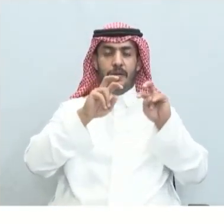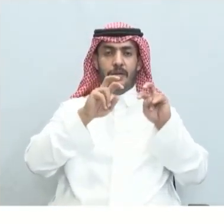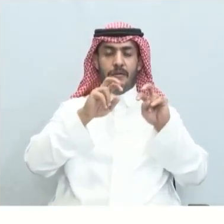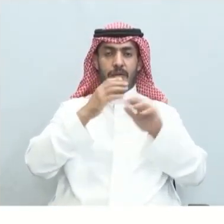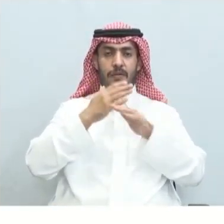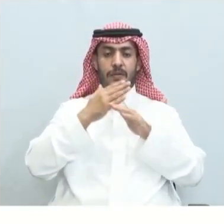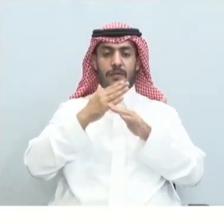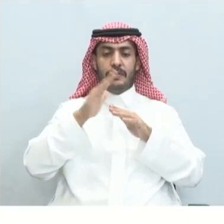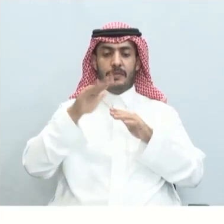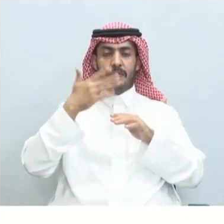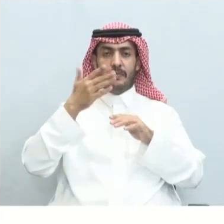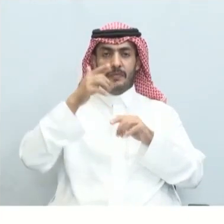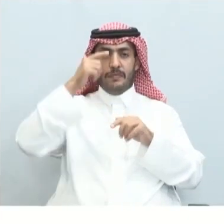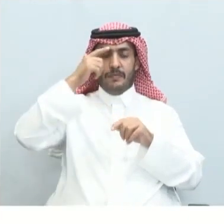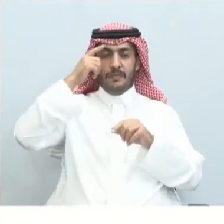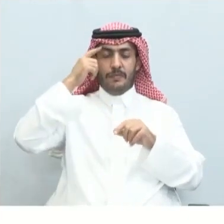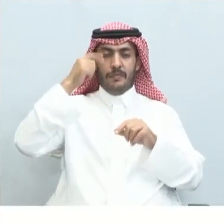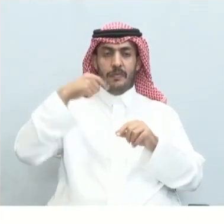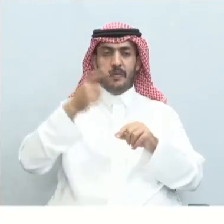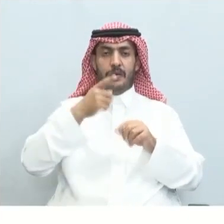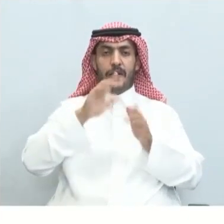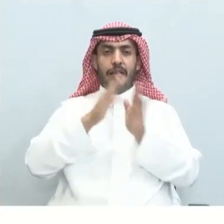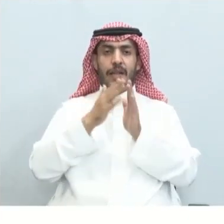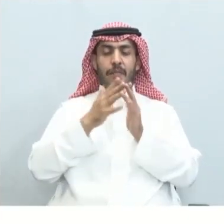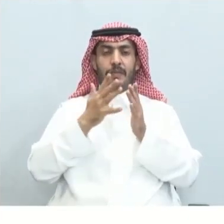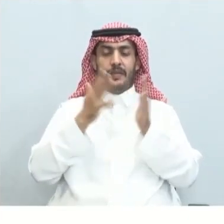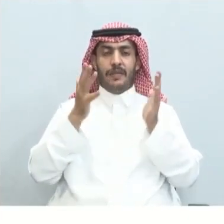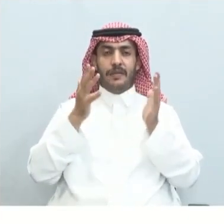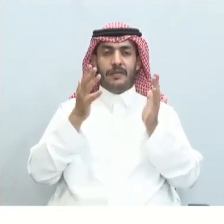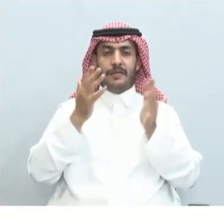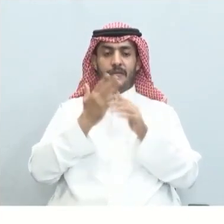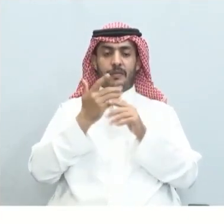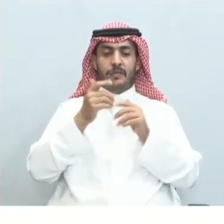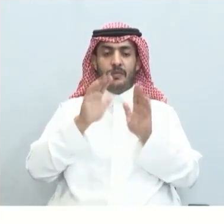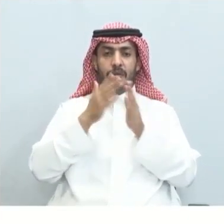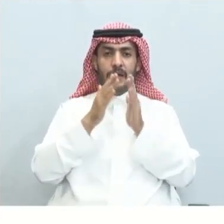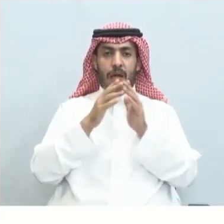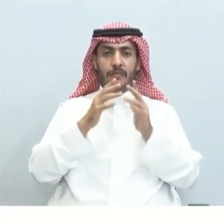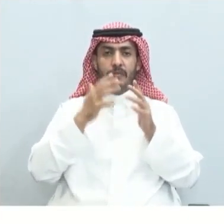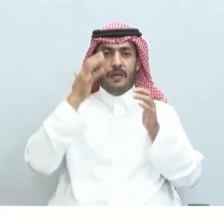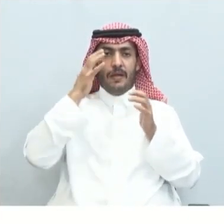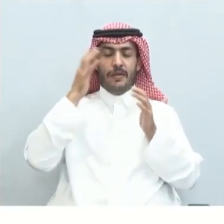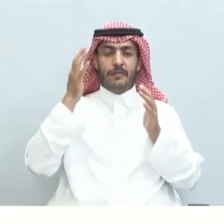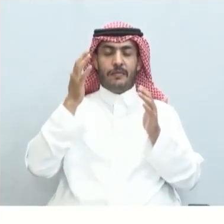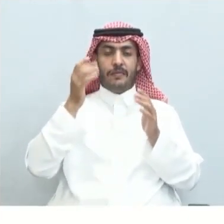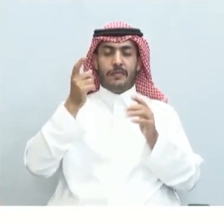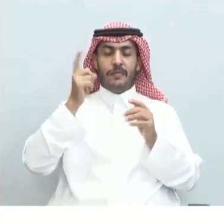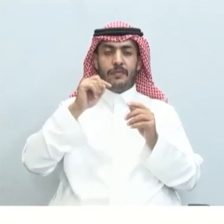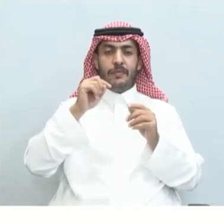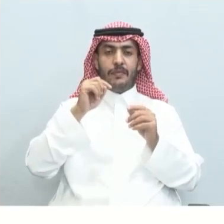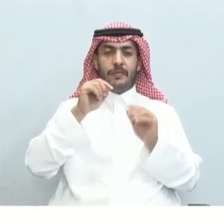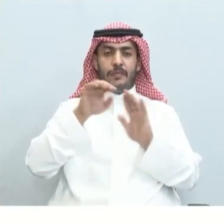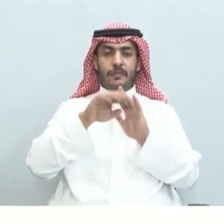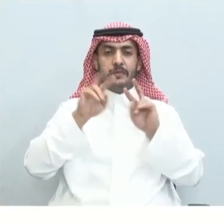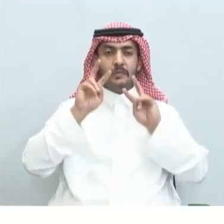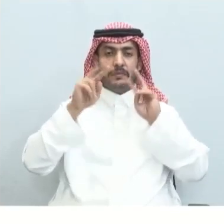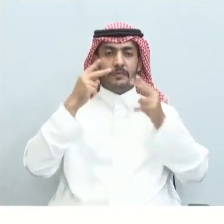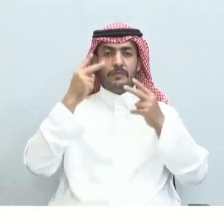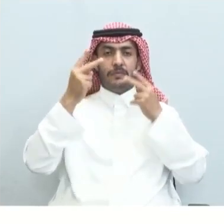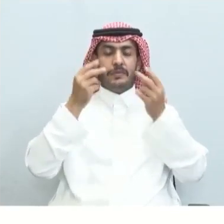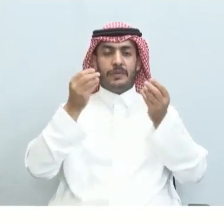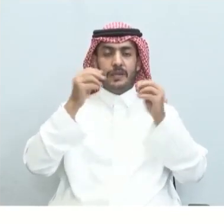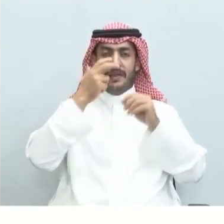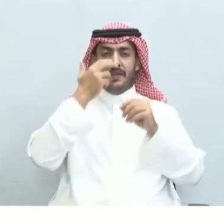ولذلك فانهم يقراون كتبا كثيره ومجلات علميه ويطلعون على ما